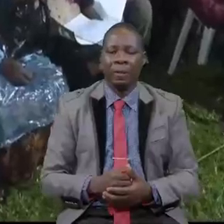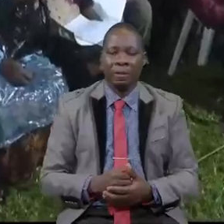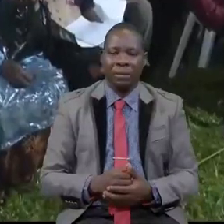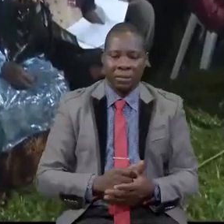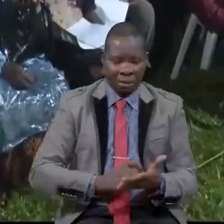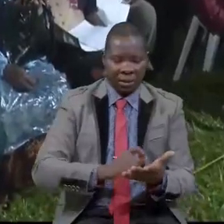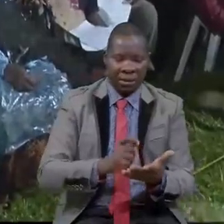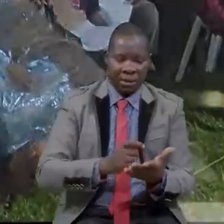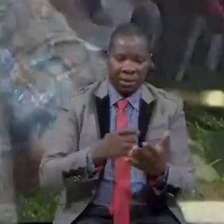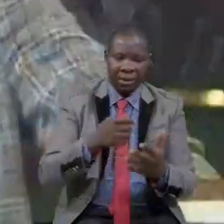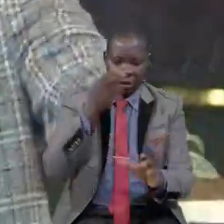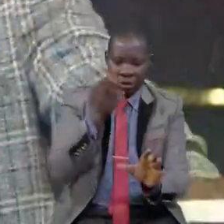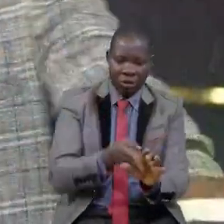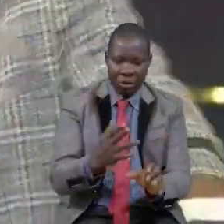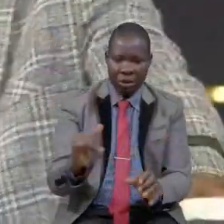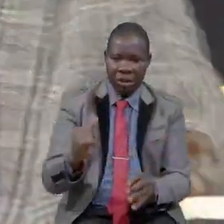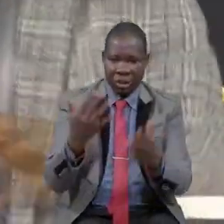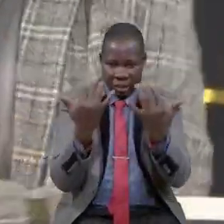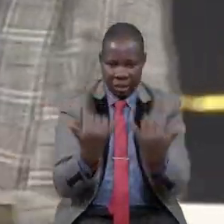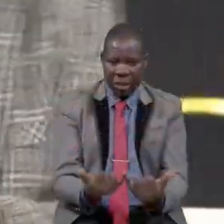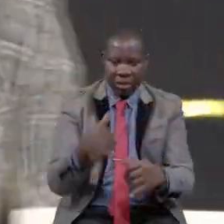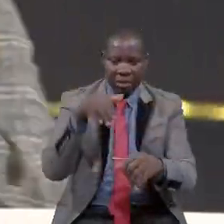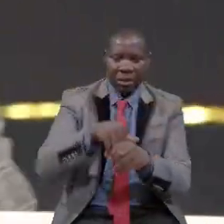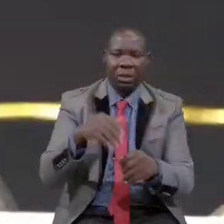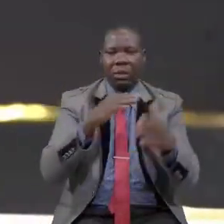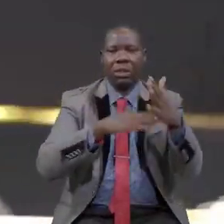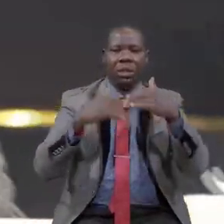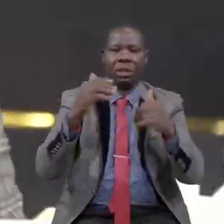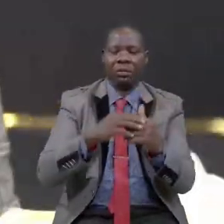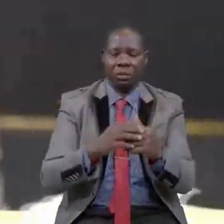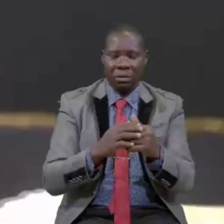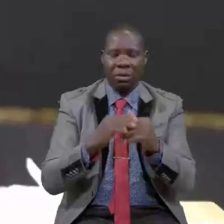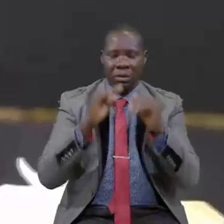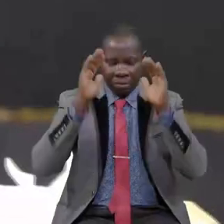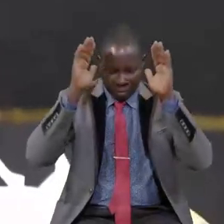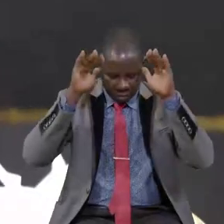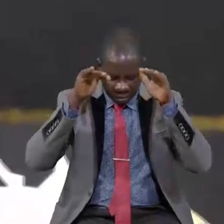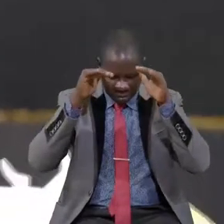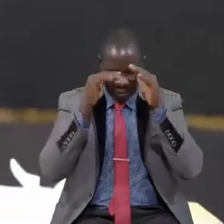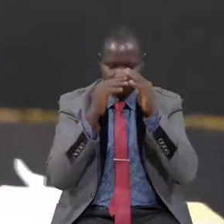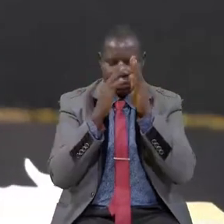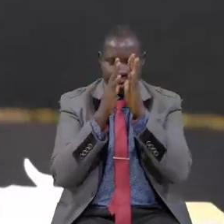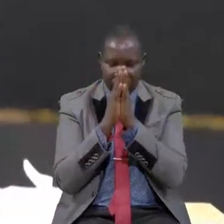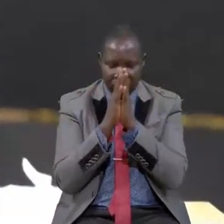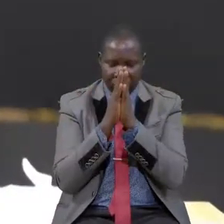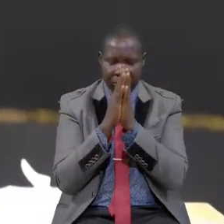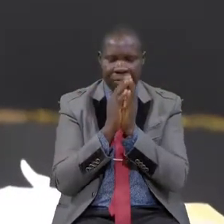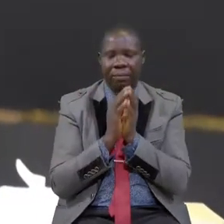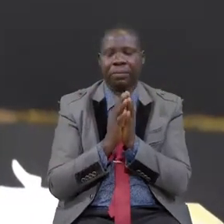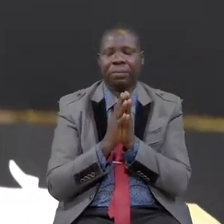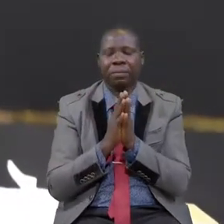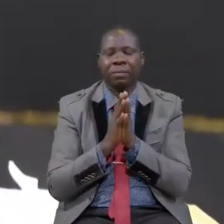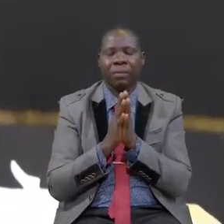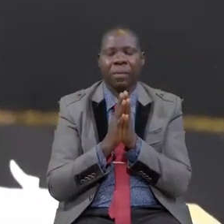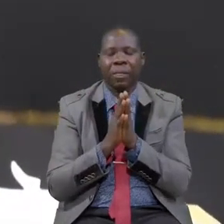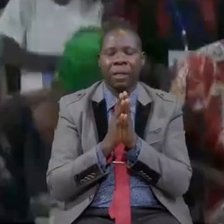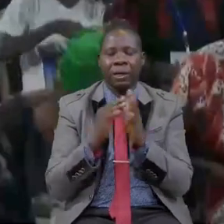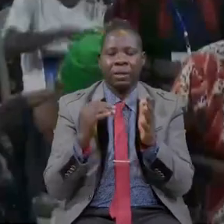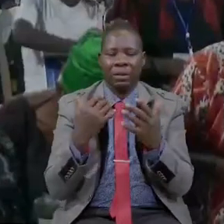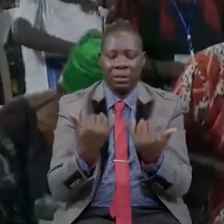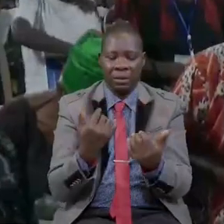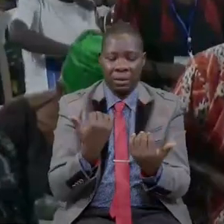L'enrôlement maintenant au ciel. La tête baissée, les yeux fermés. La